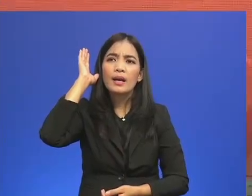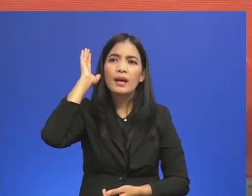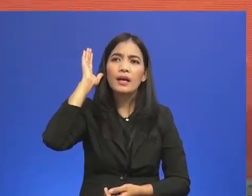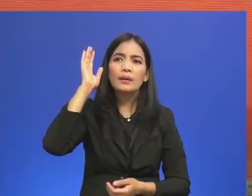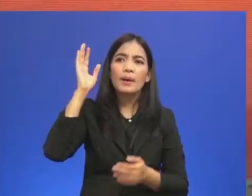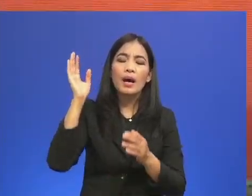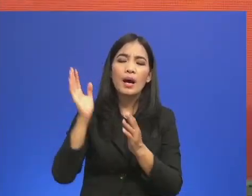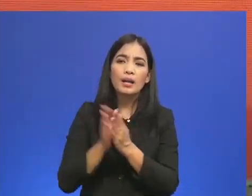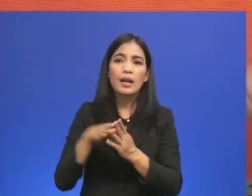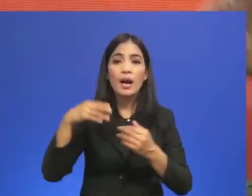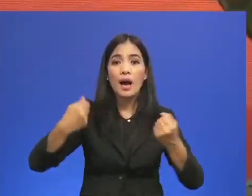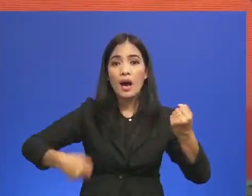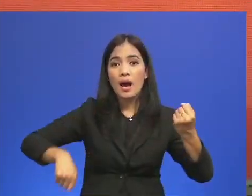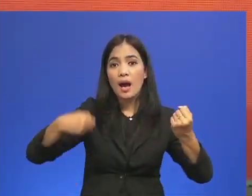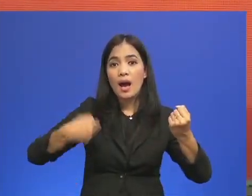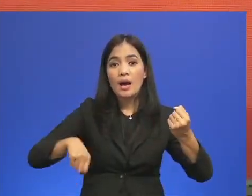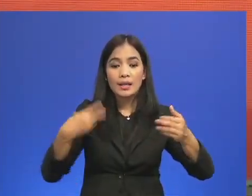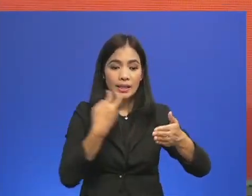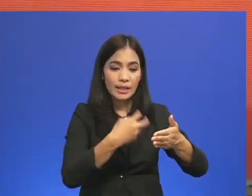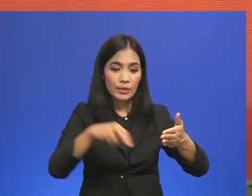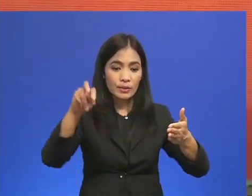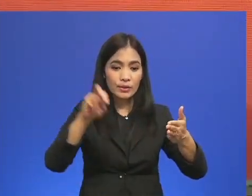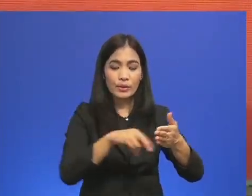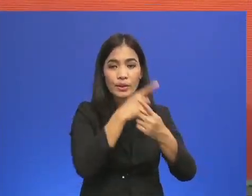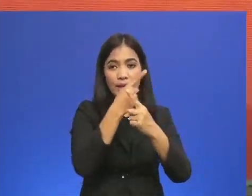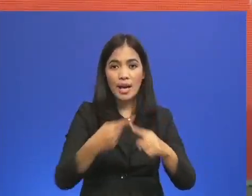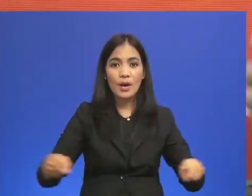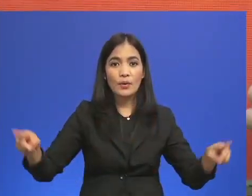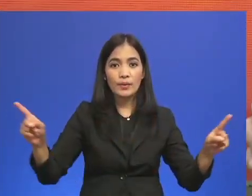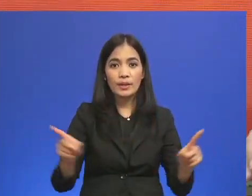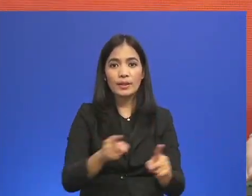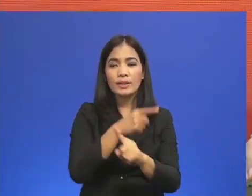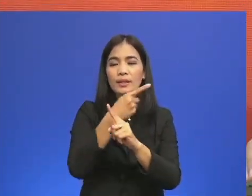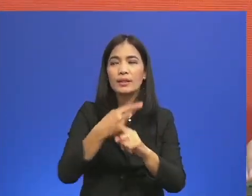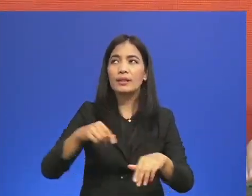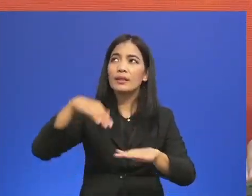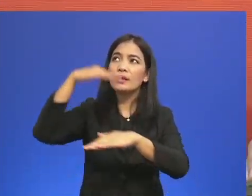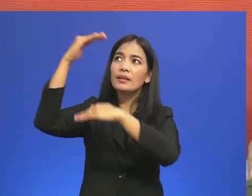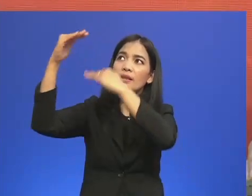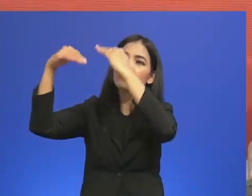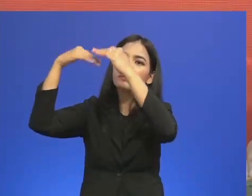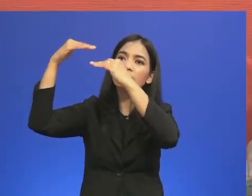Terdengar bahana kidung surgawi,